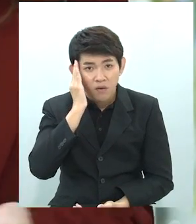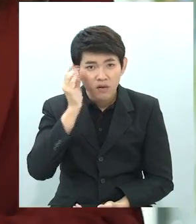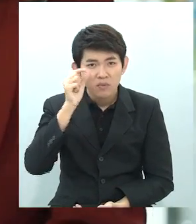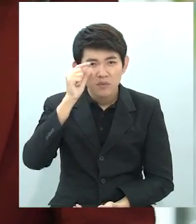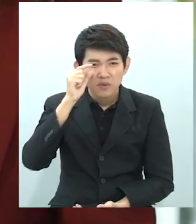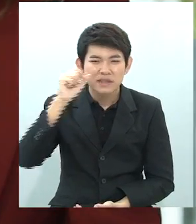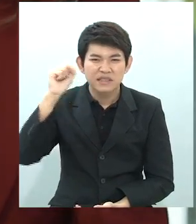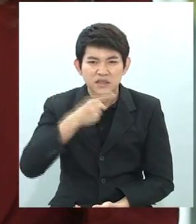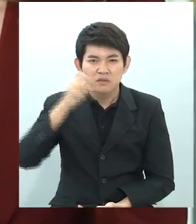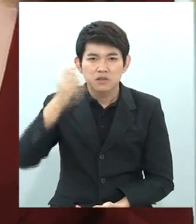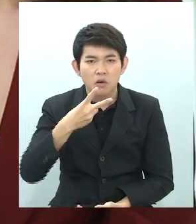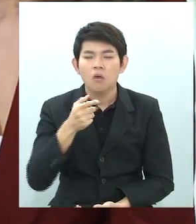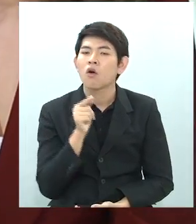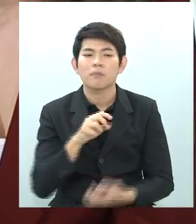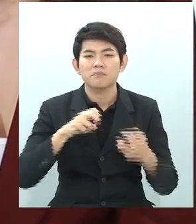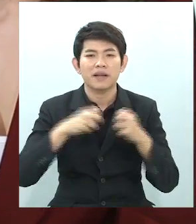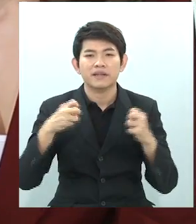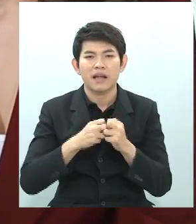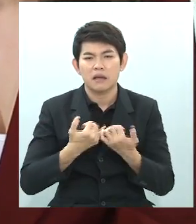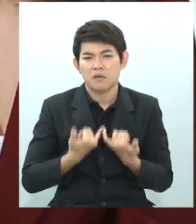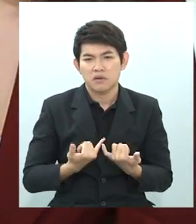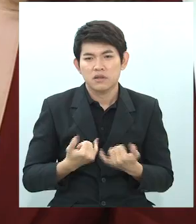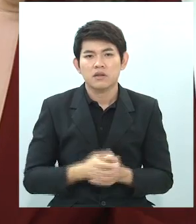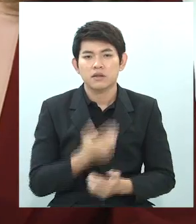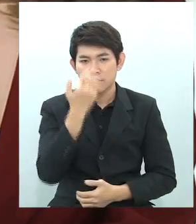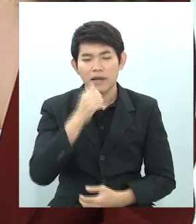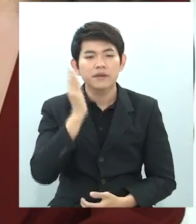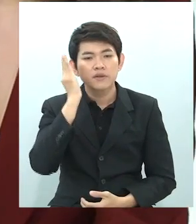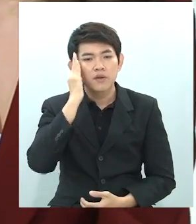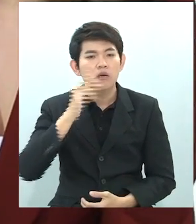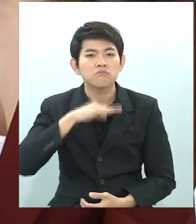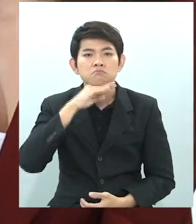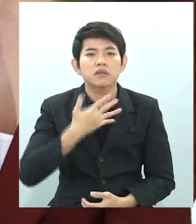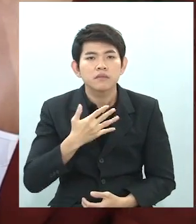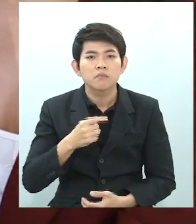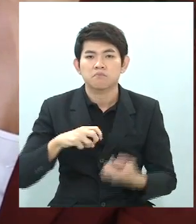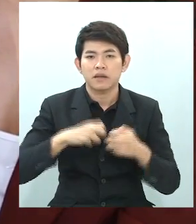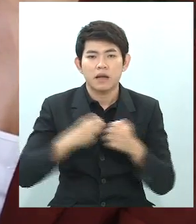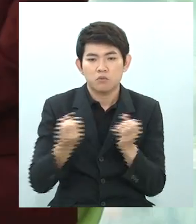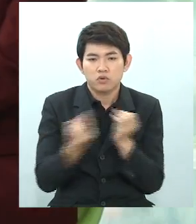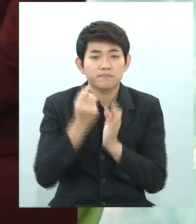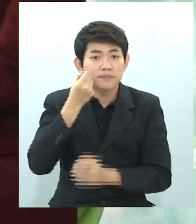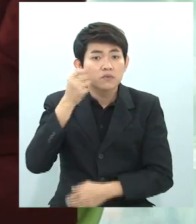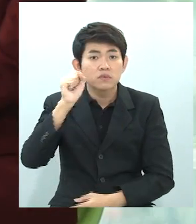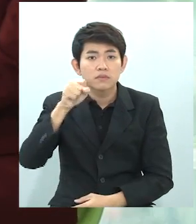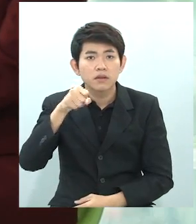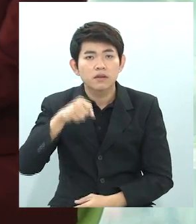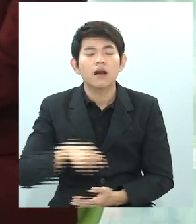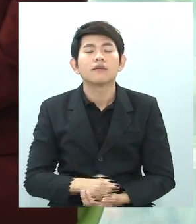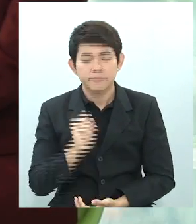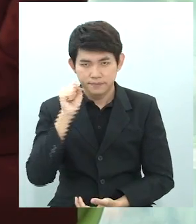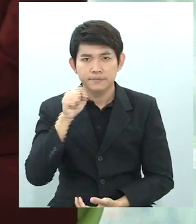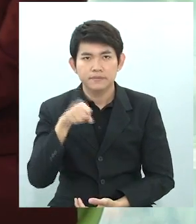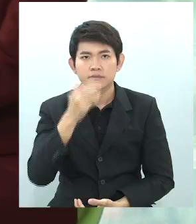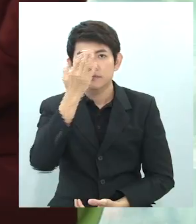มากสำหรับคนในปัจจุบันนี้ค่ะการพักผ่อนน้อยแล้วก็ความเครียดเนี่ยมันเอฟเฟกต์กับสิวไหมคะคุณหมอ ใช่ค่ะเพราะว่าเราพบว่าการ